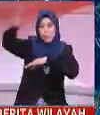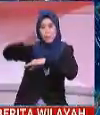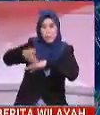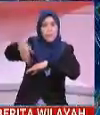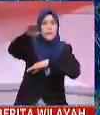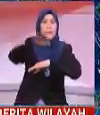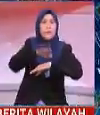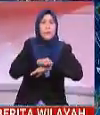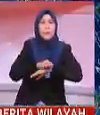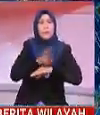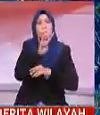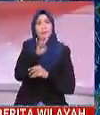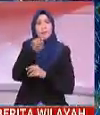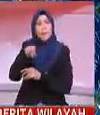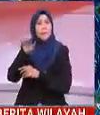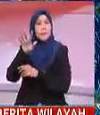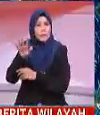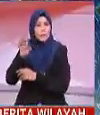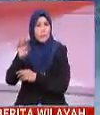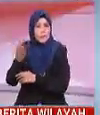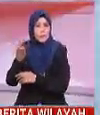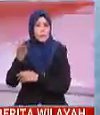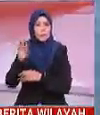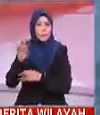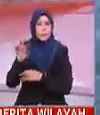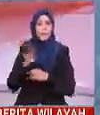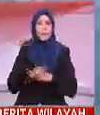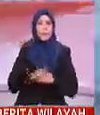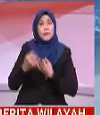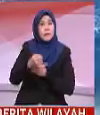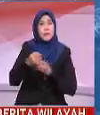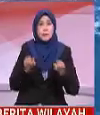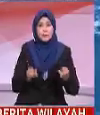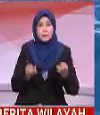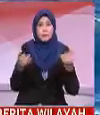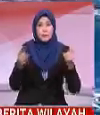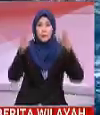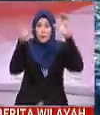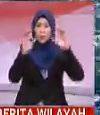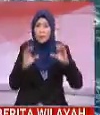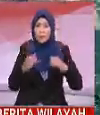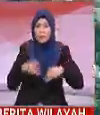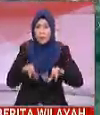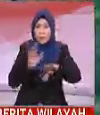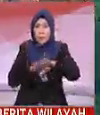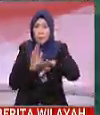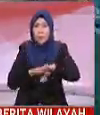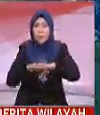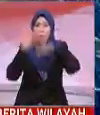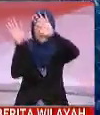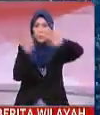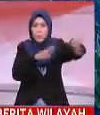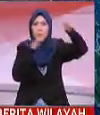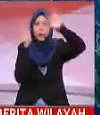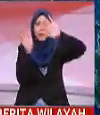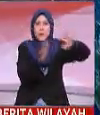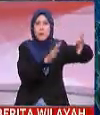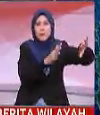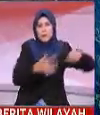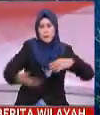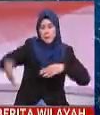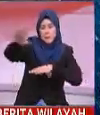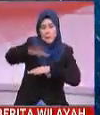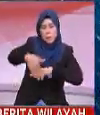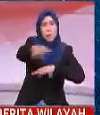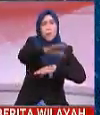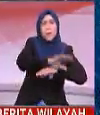mencapai sehingga 4.5 meter. Oleh itu, Jabatan Meteorologi Malaysia masih lagi mengekalkan amaran angin kencang dan juga laut